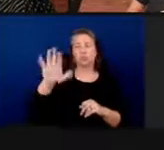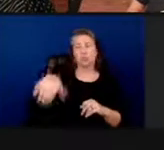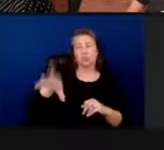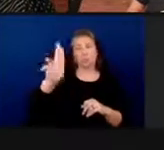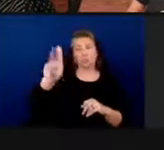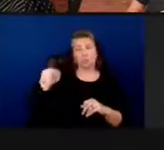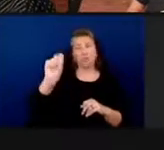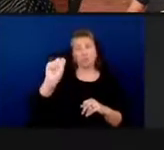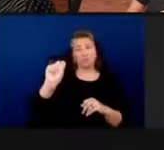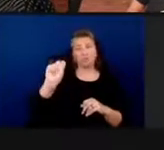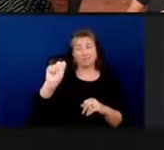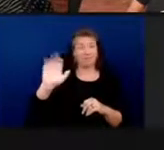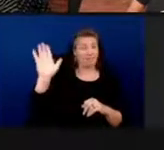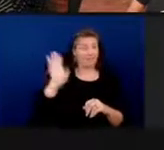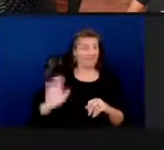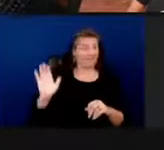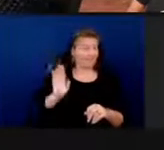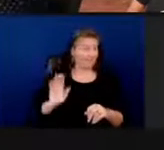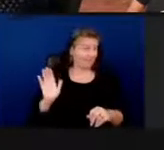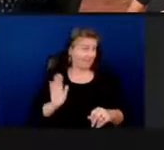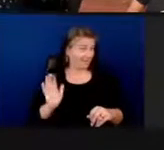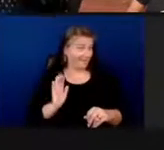kwa UPS.